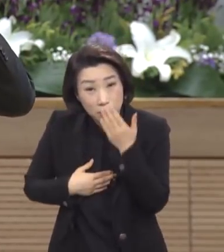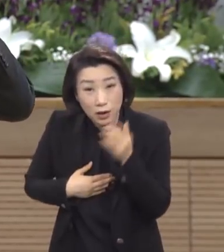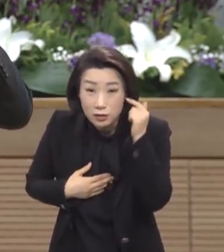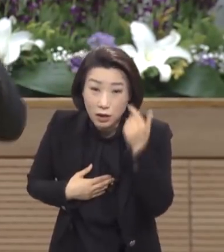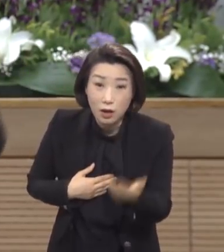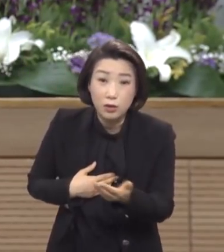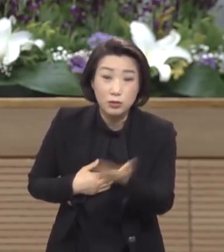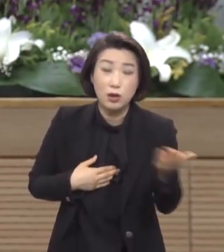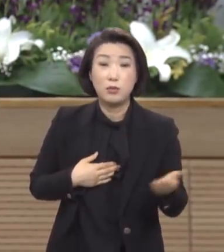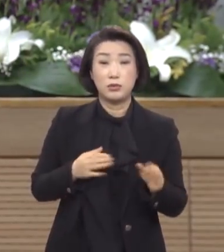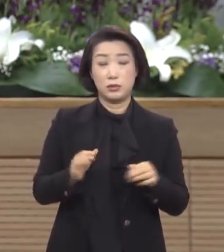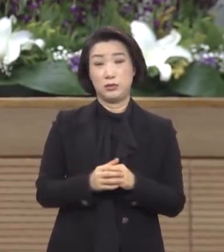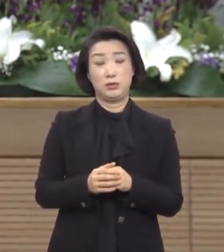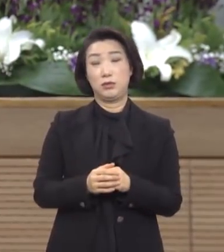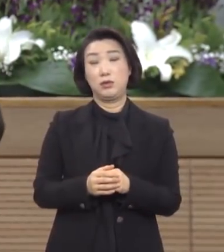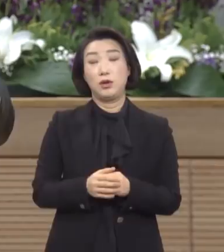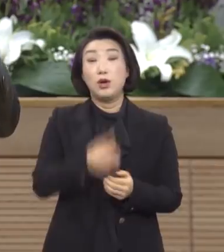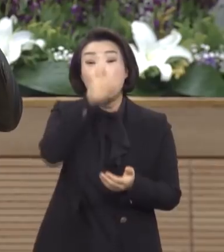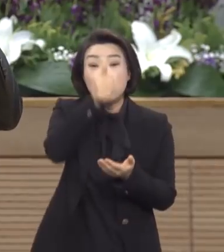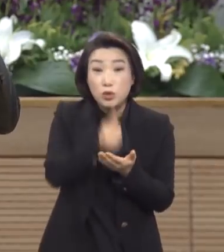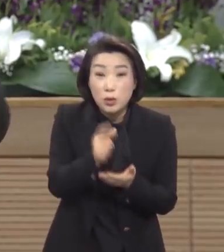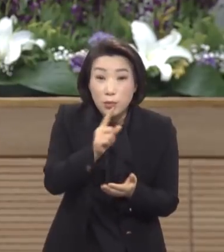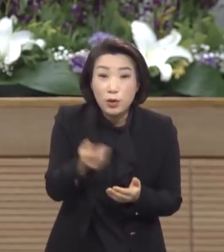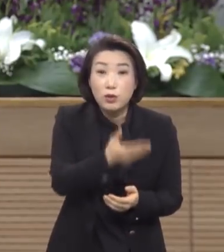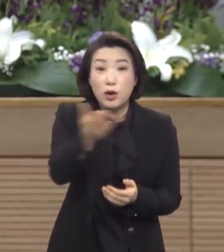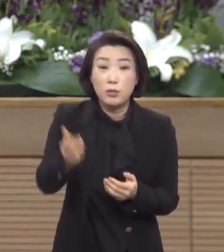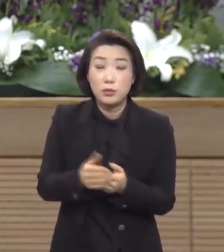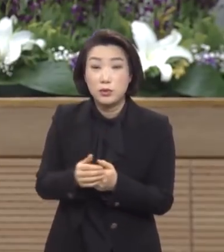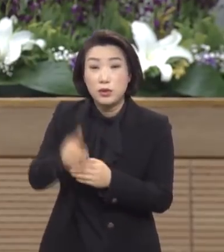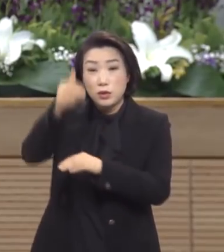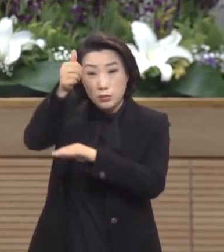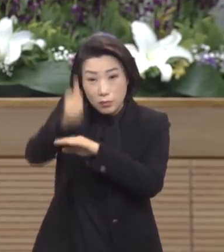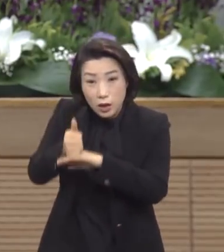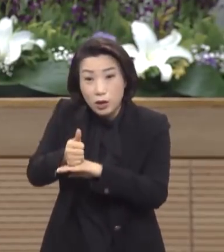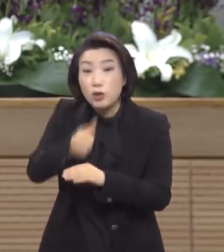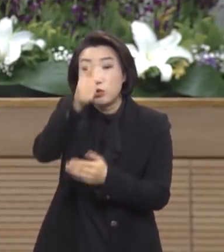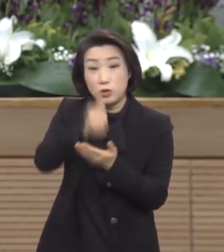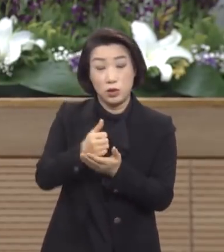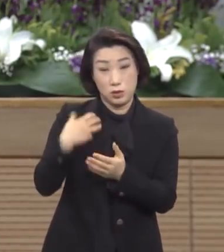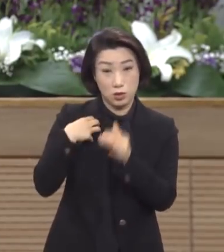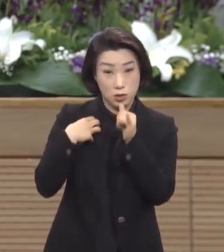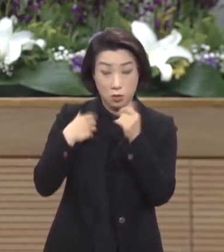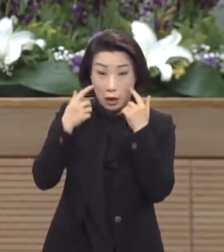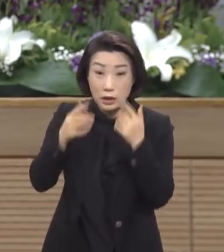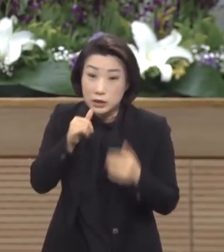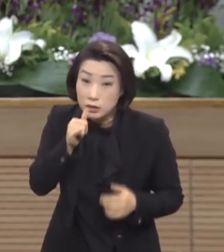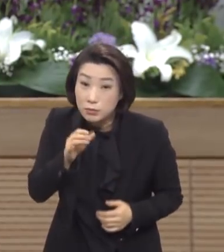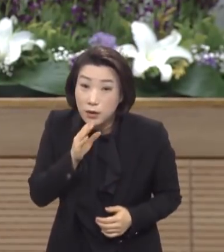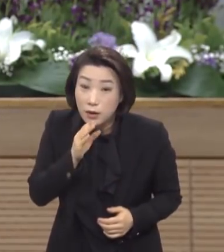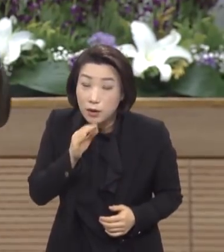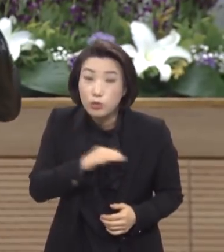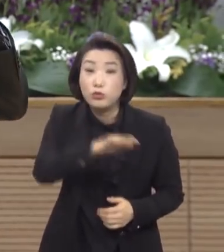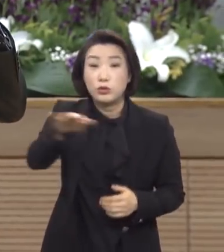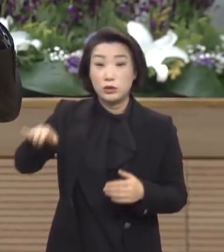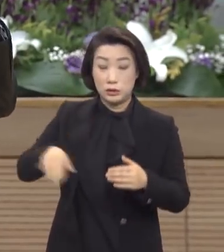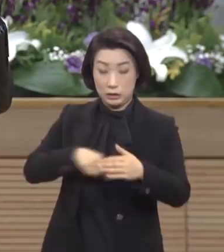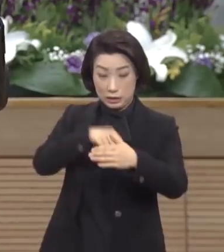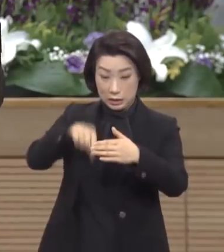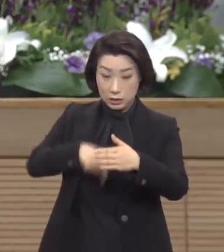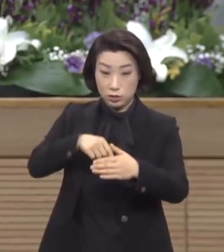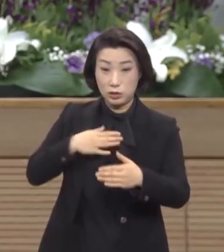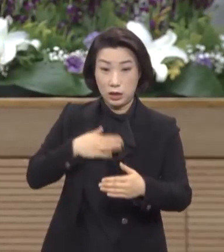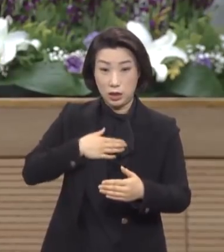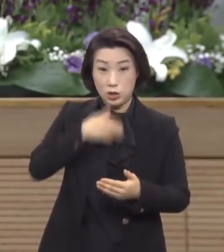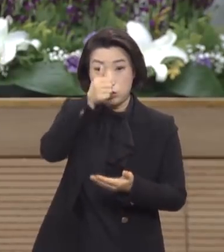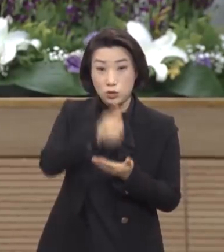죄는 반드시 죄의 노릇을 하고 있기 때문에 우리는 내 속에서 죄가